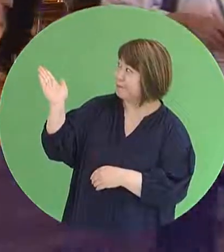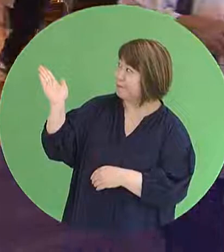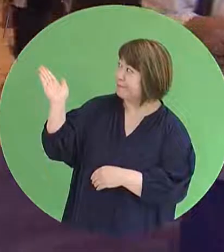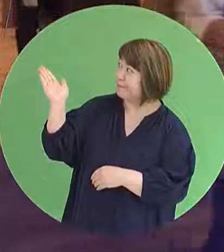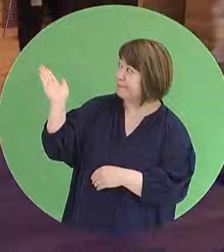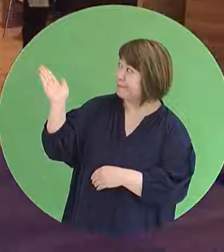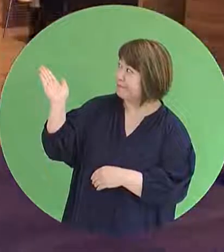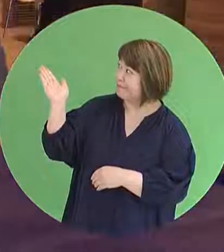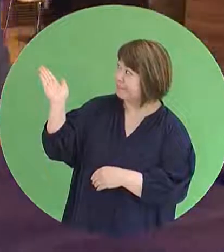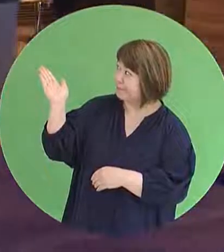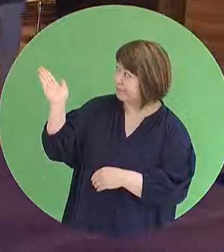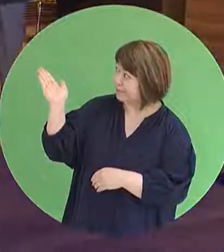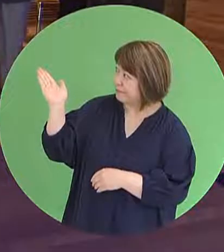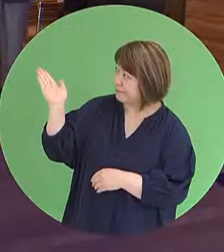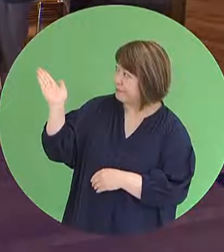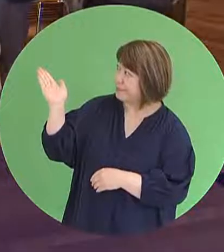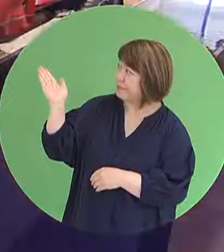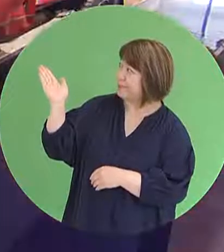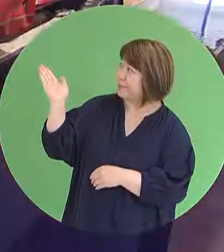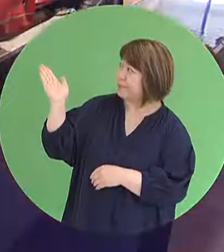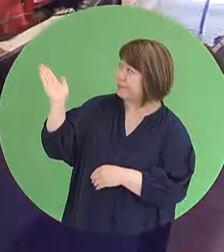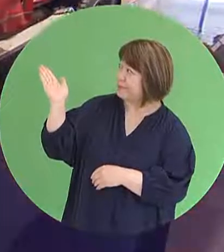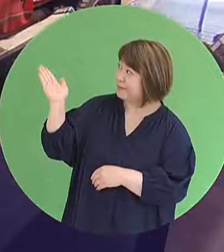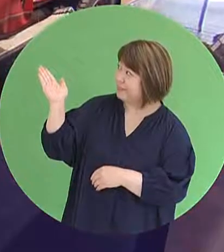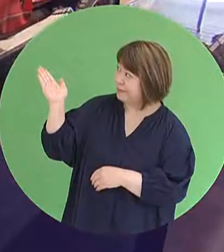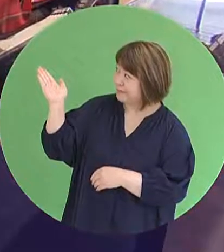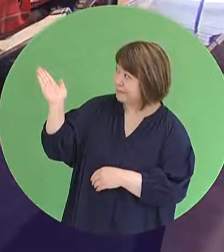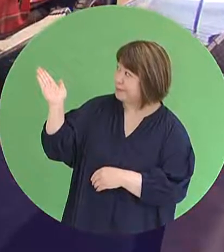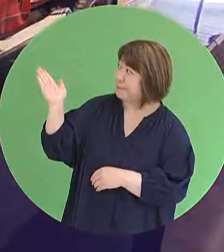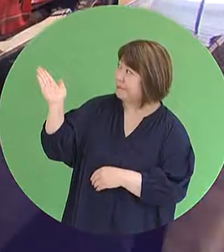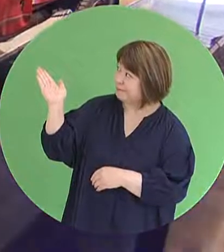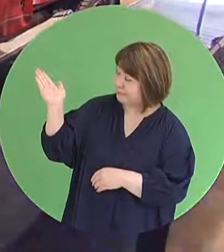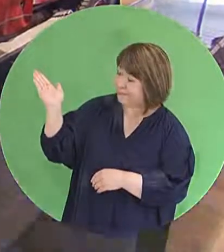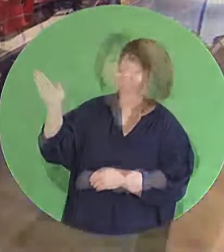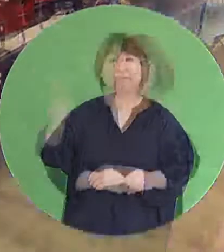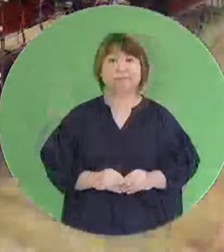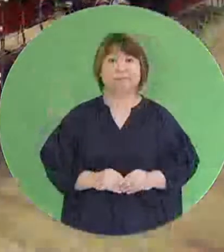員による展示解説が行われました。